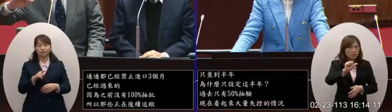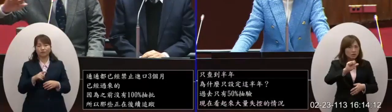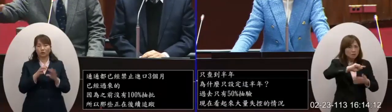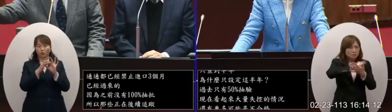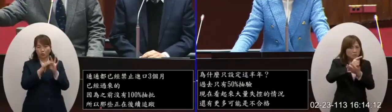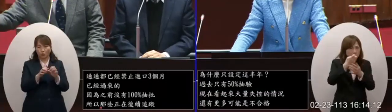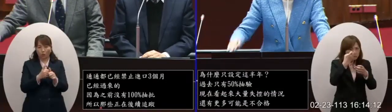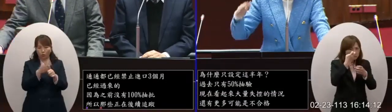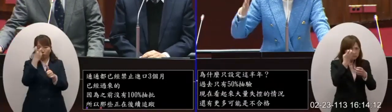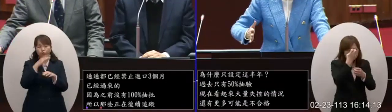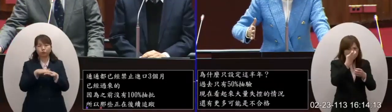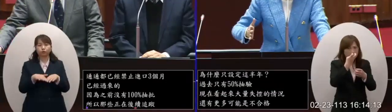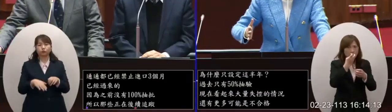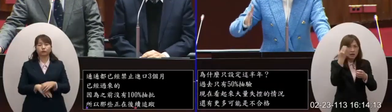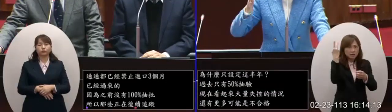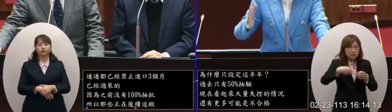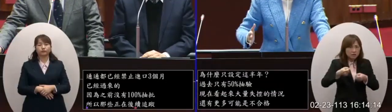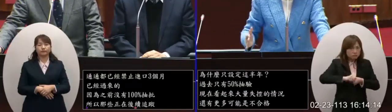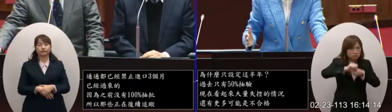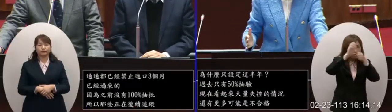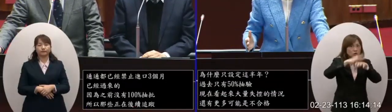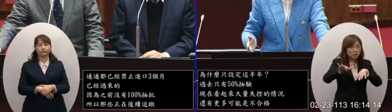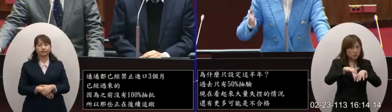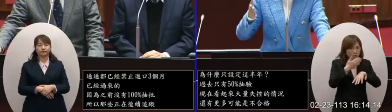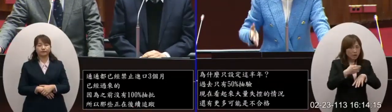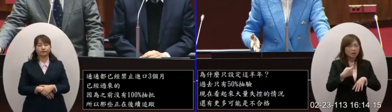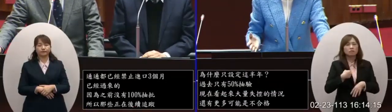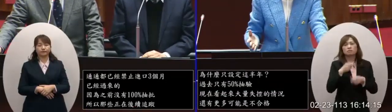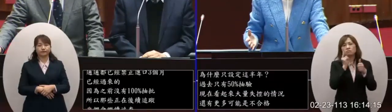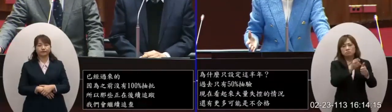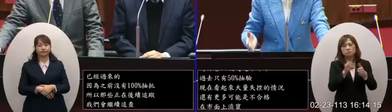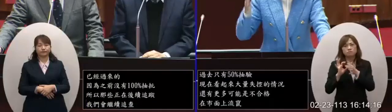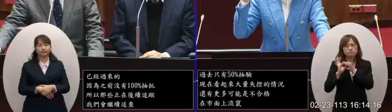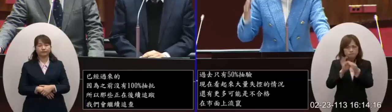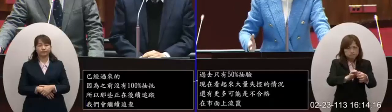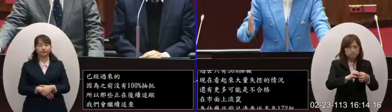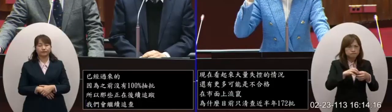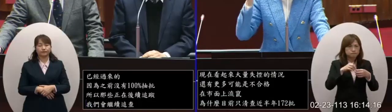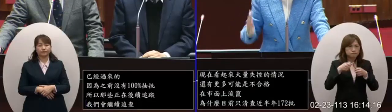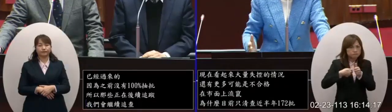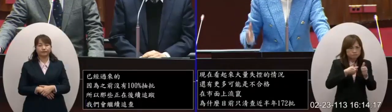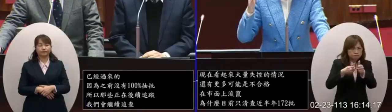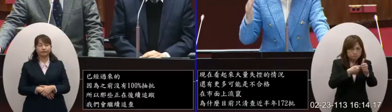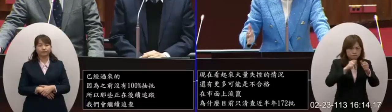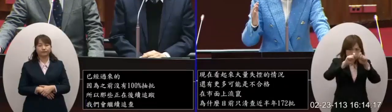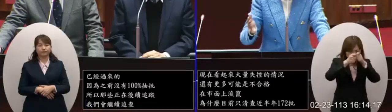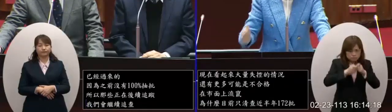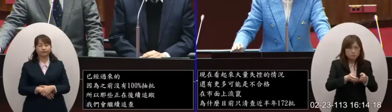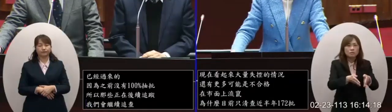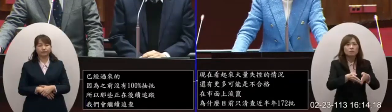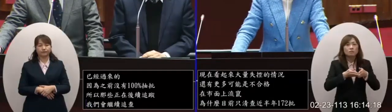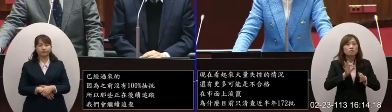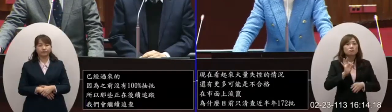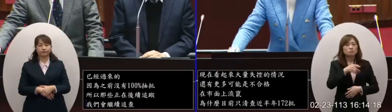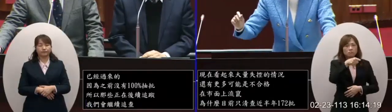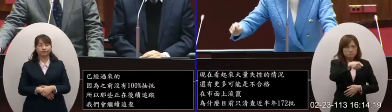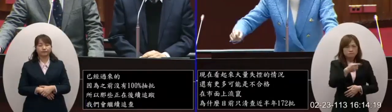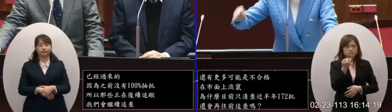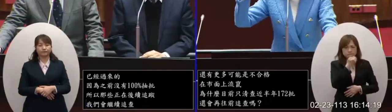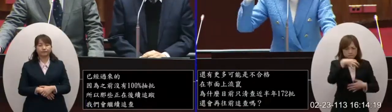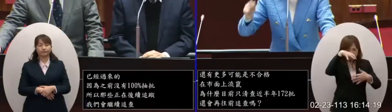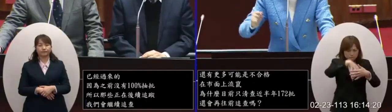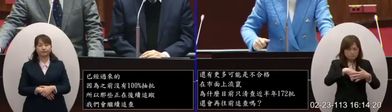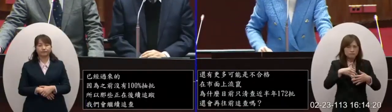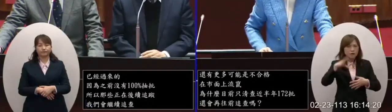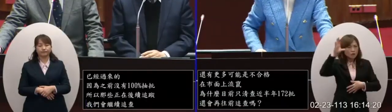会继续追查。 好，本席要求要继续追查，因为这个不单纯，这个表示它有大量，其实都是含有致癌物的苏